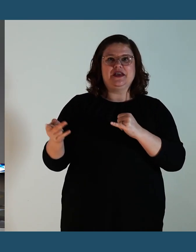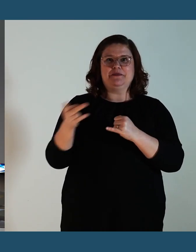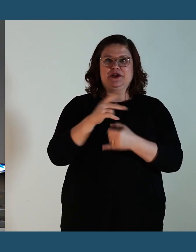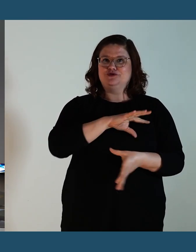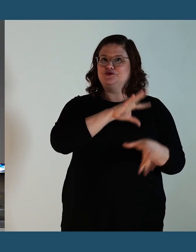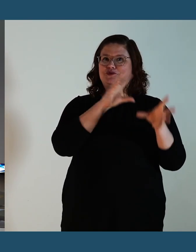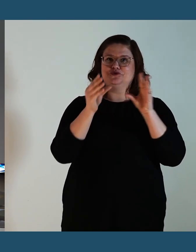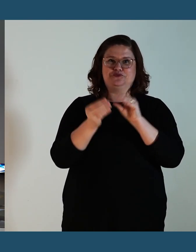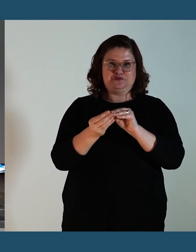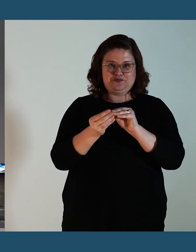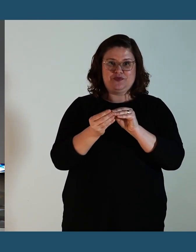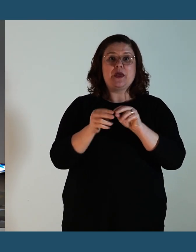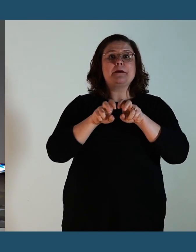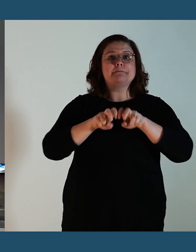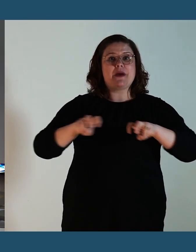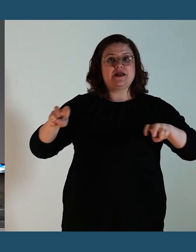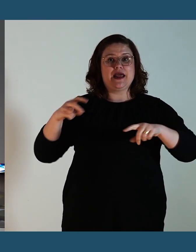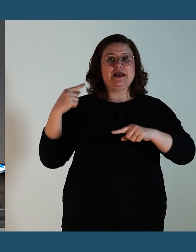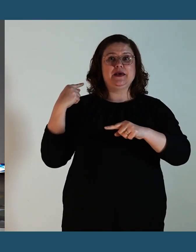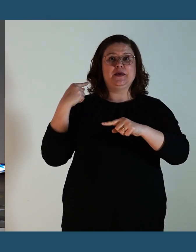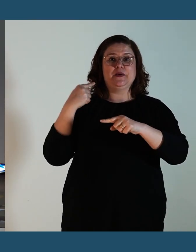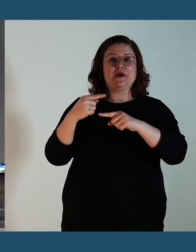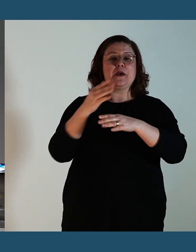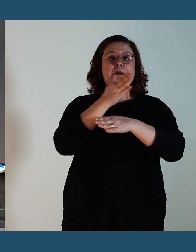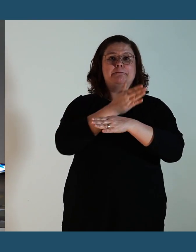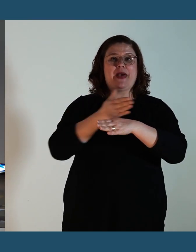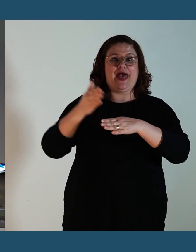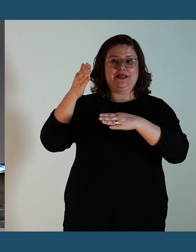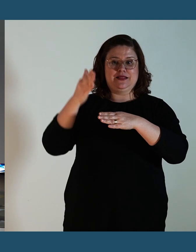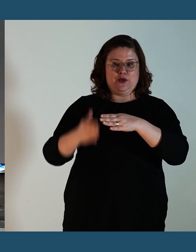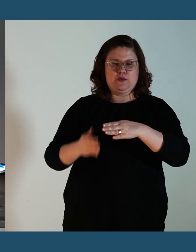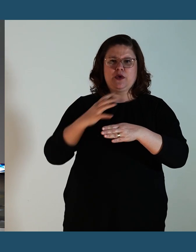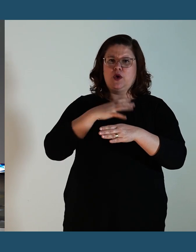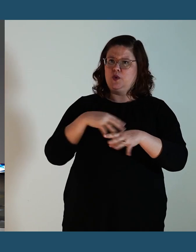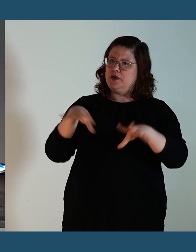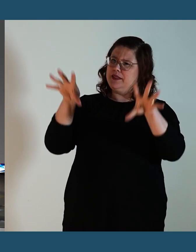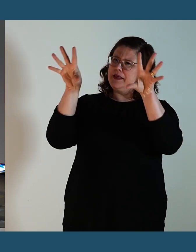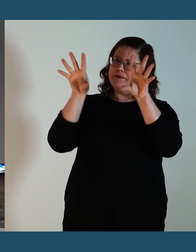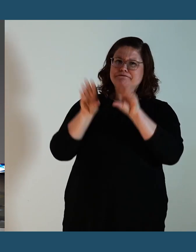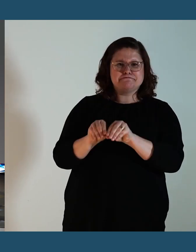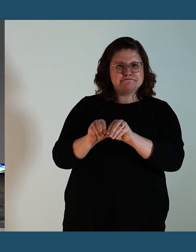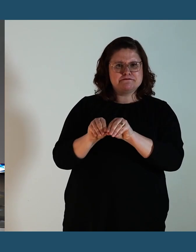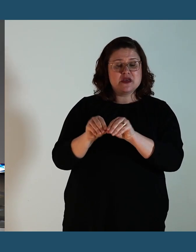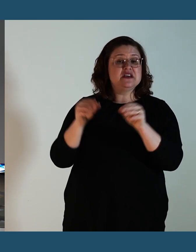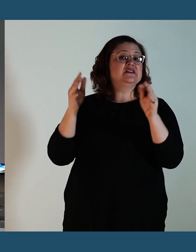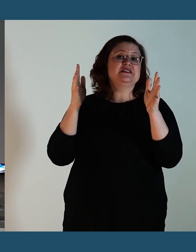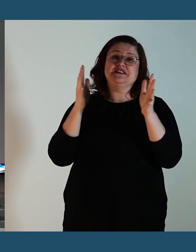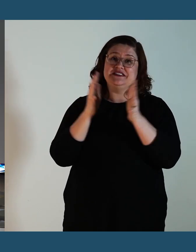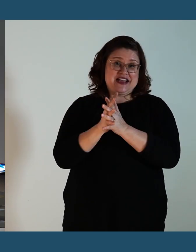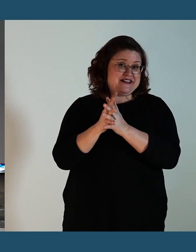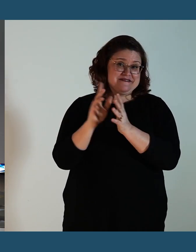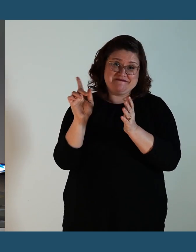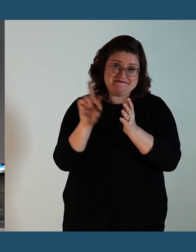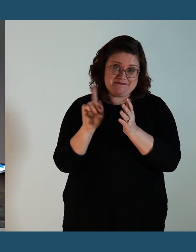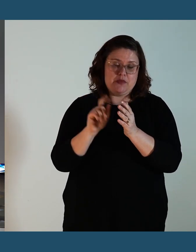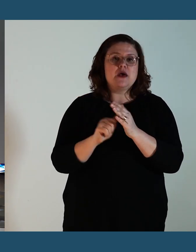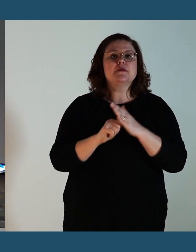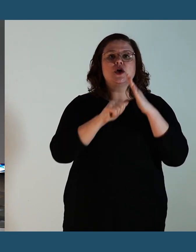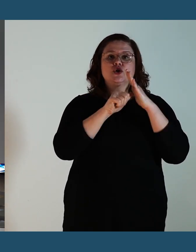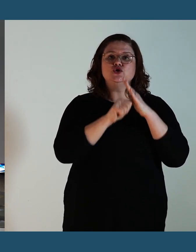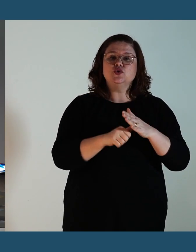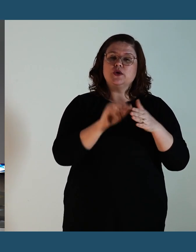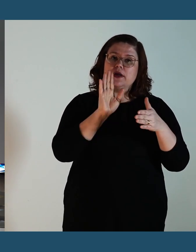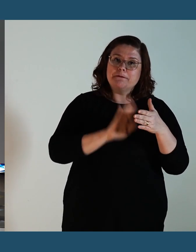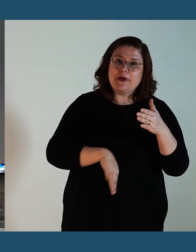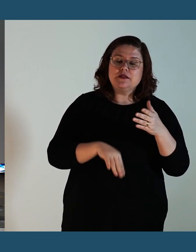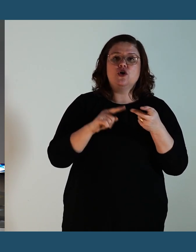Paneeli on tulossa päätökseen. Jos tätä nyt jotenkin yrittää summata, niin varmaan aika selvää tässä oli se, että